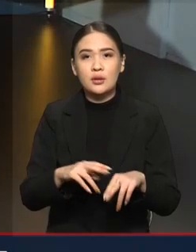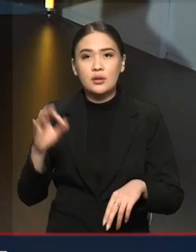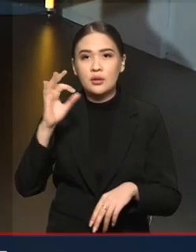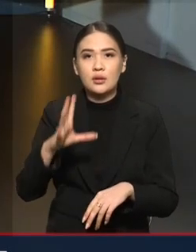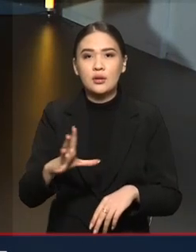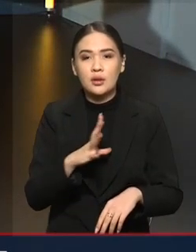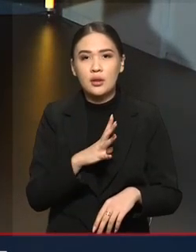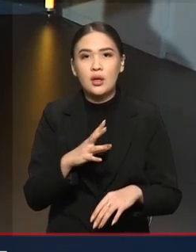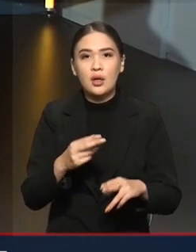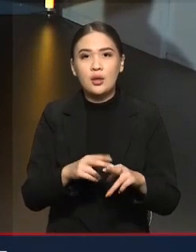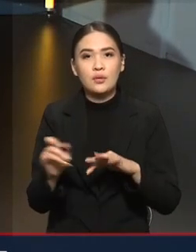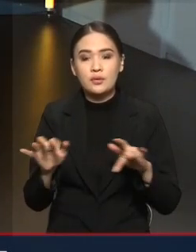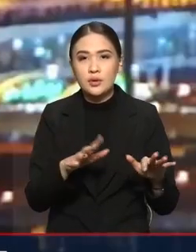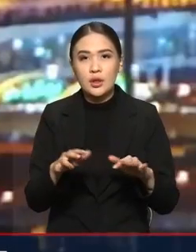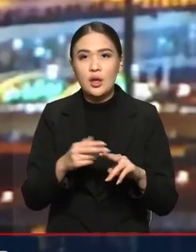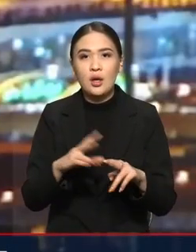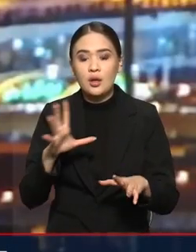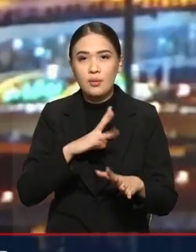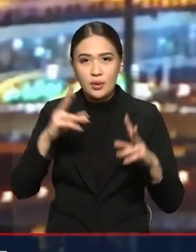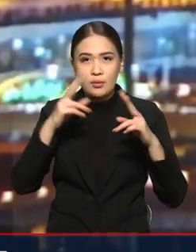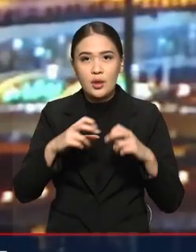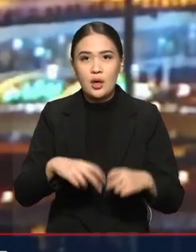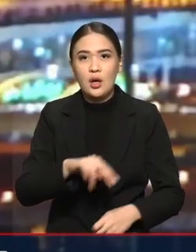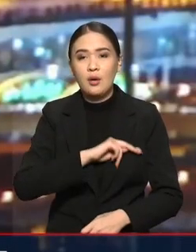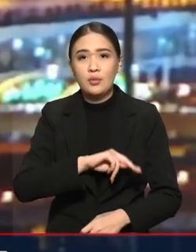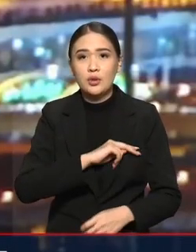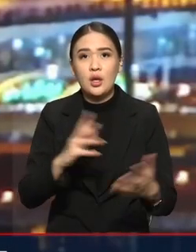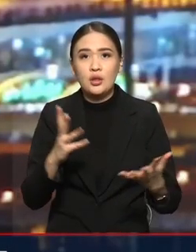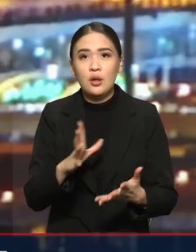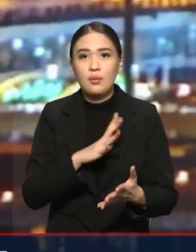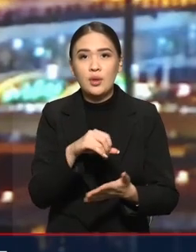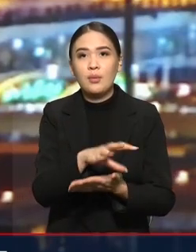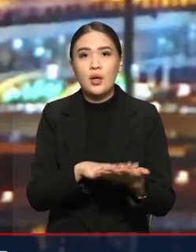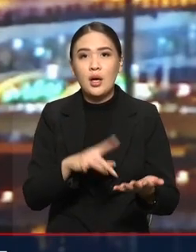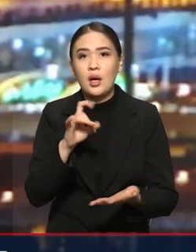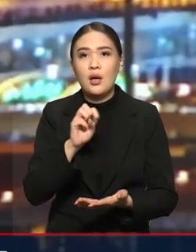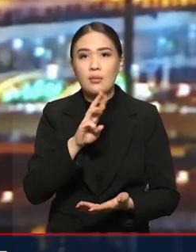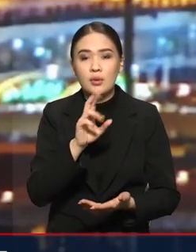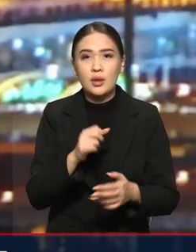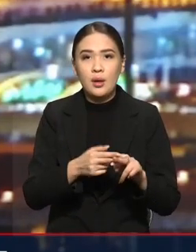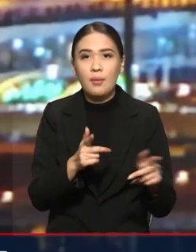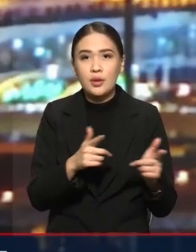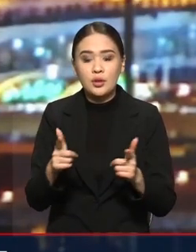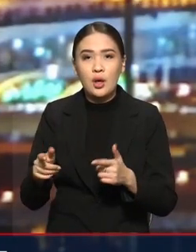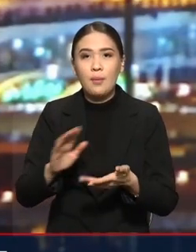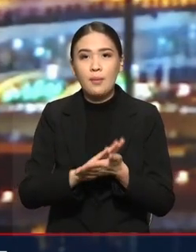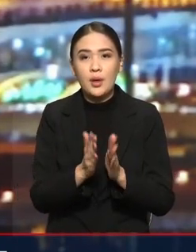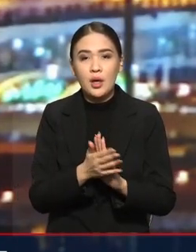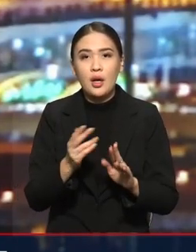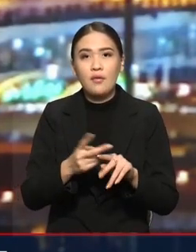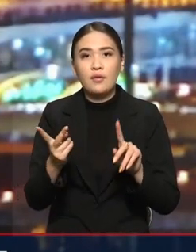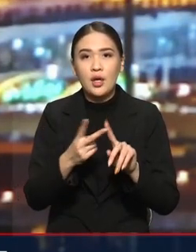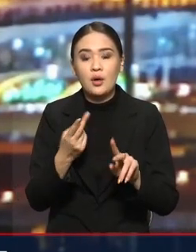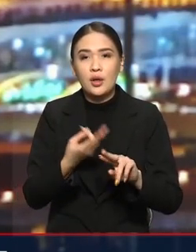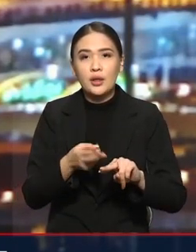результат двух вещей это глубокая аналитическая работа которая Была проведена в рамках подготовки к переговорам и второе -